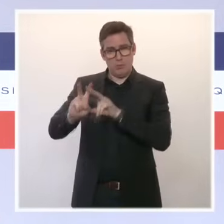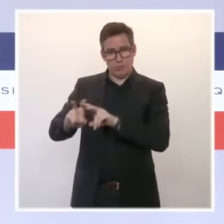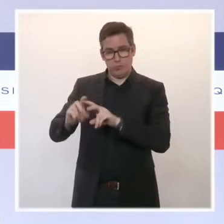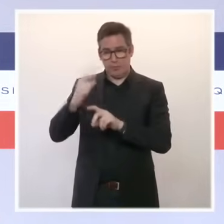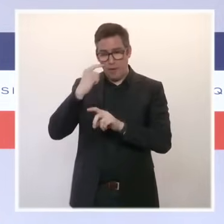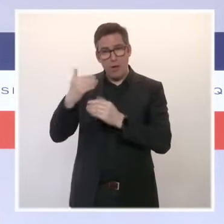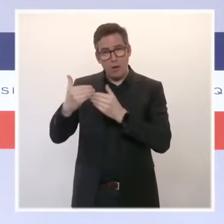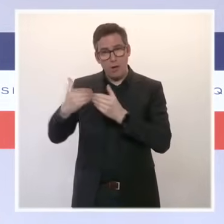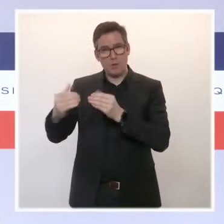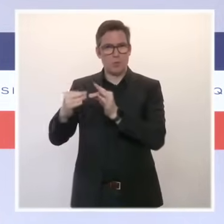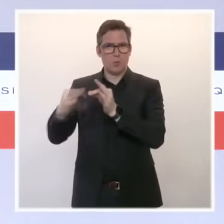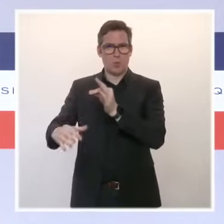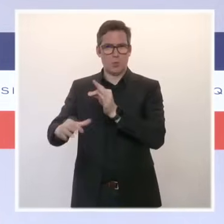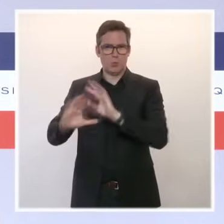là.